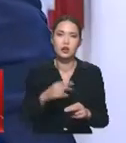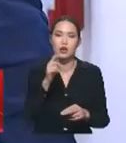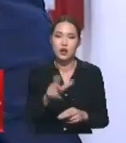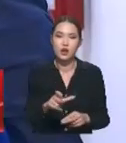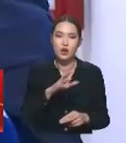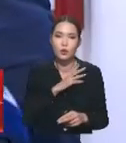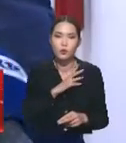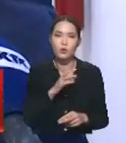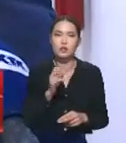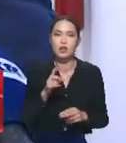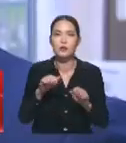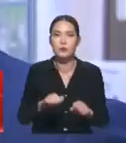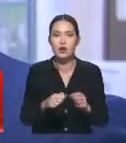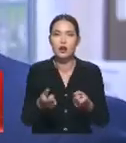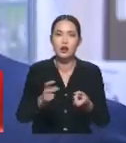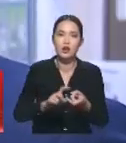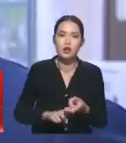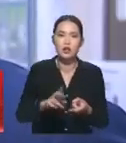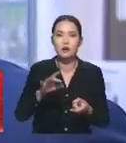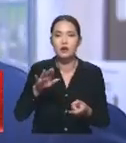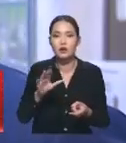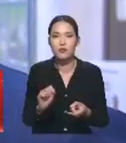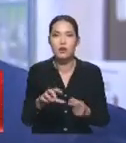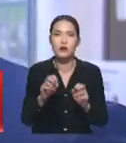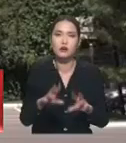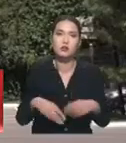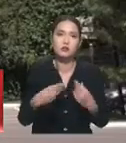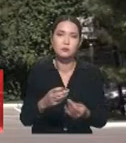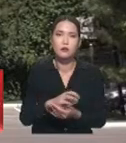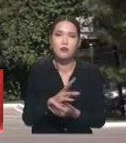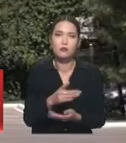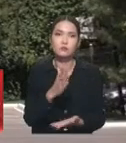ЖК атмосфераның балансында. Біз ол жерге адам жіберген емес біз жұмыс істеуге.